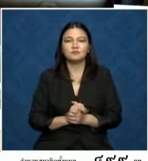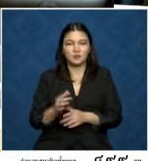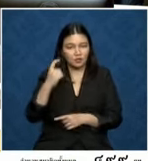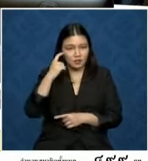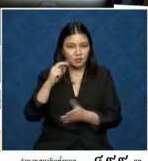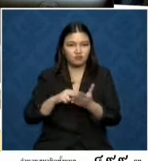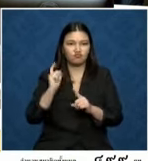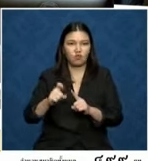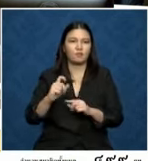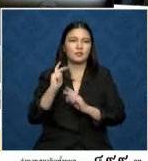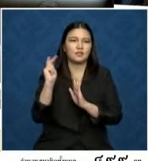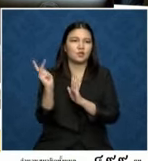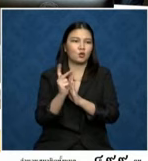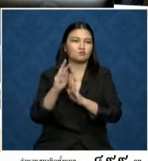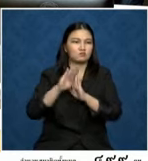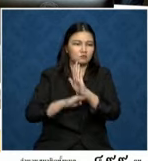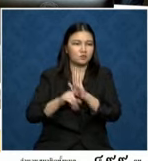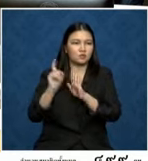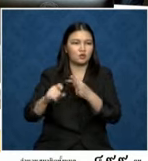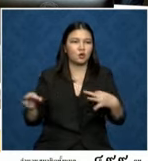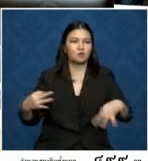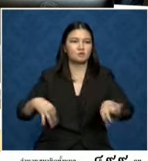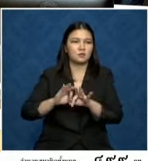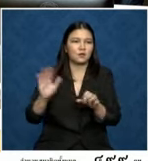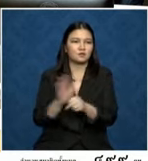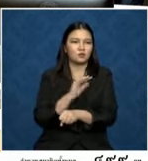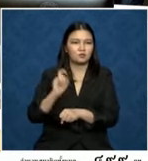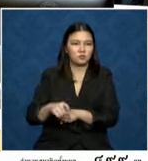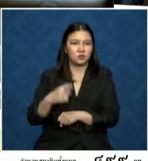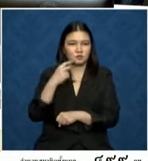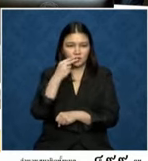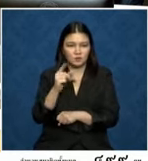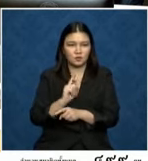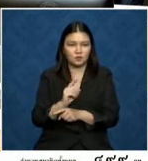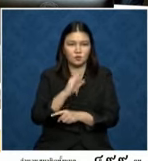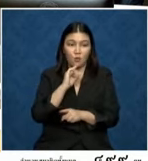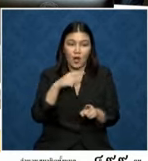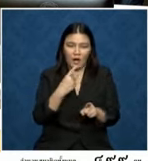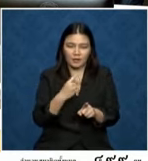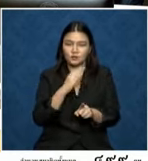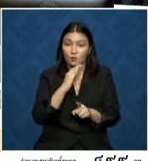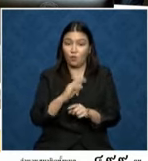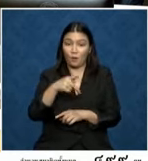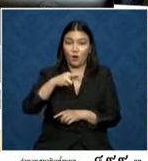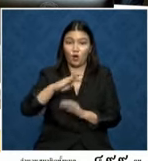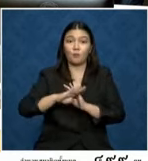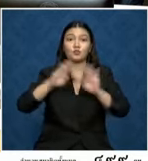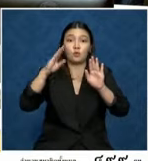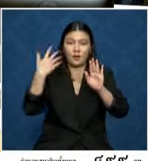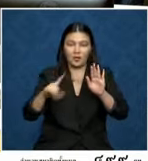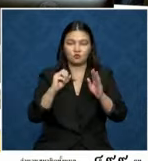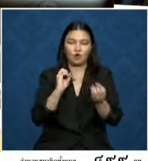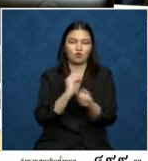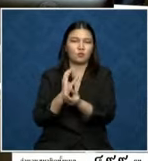เพื่อเยียวยาผู้เสียหายในคดีเช็คที่จะได้รับผลกระทบจากการยกเลิกพระราชบัญญัติฉบับนี้ด้วยครับผม